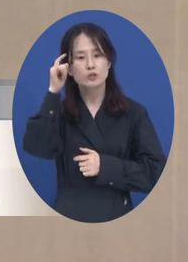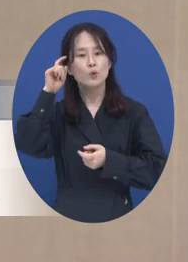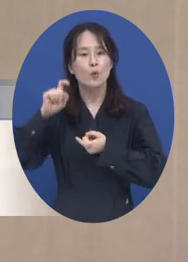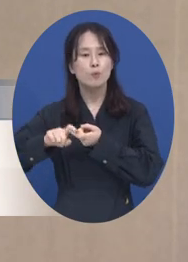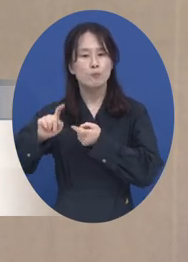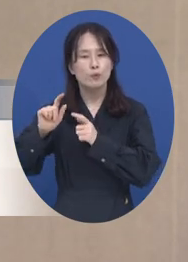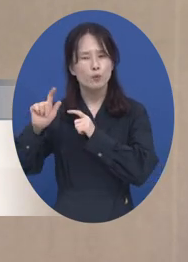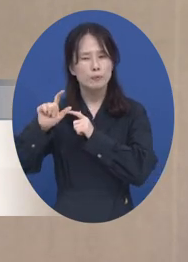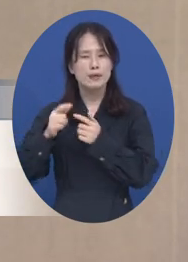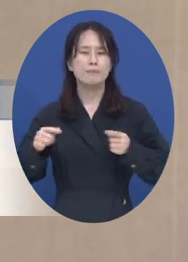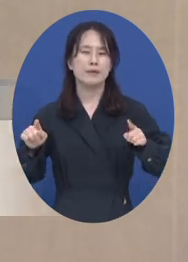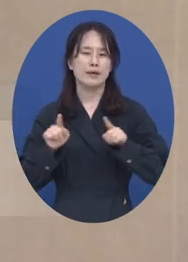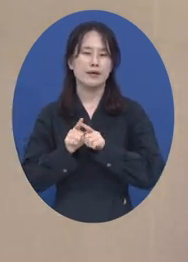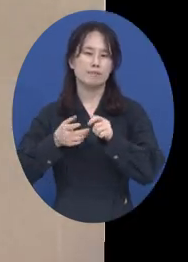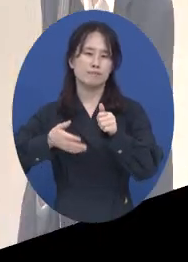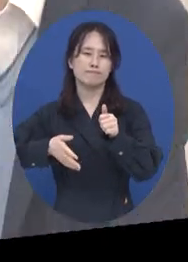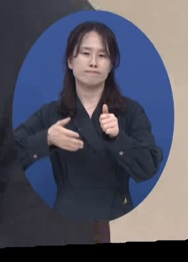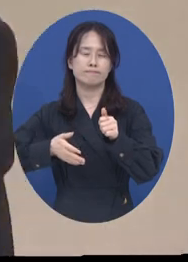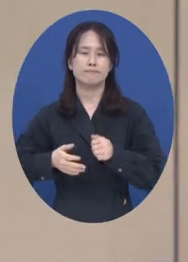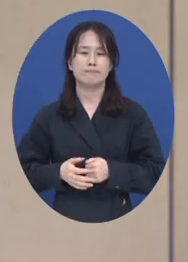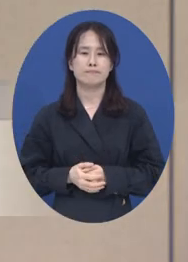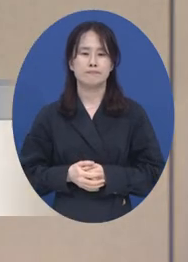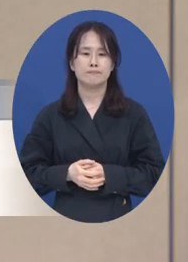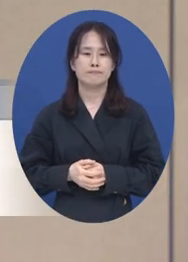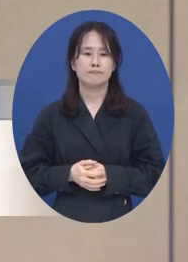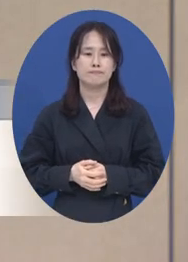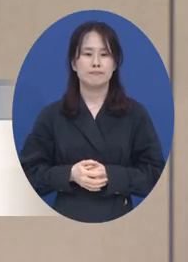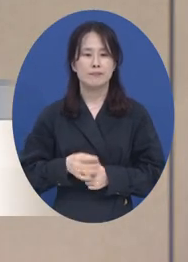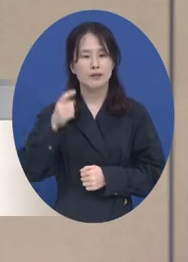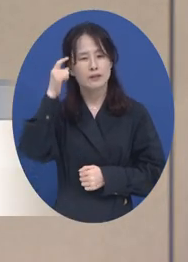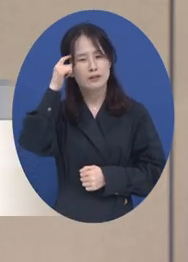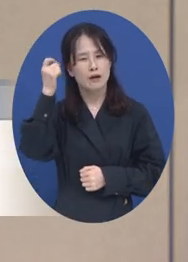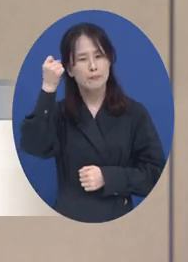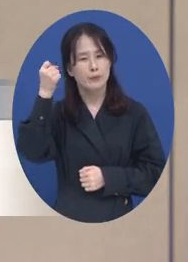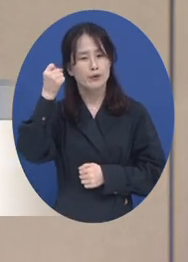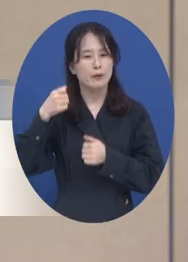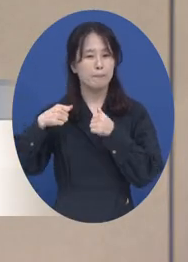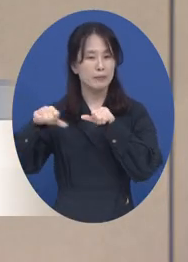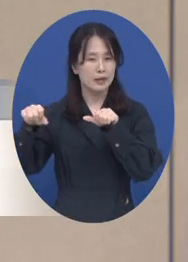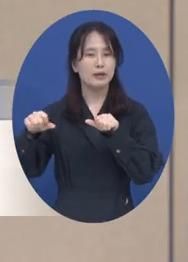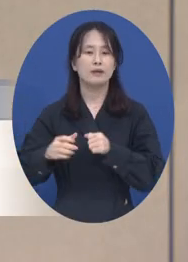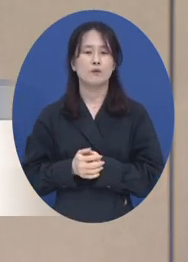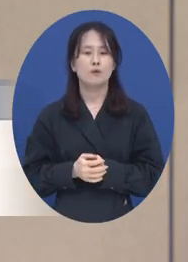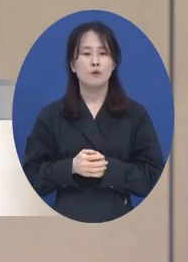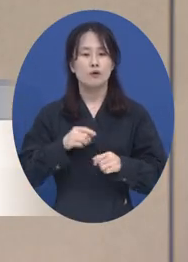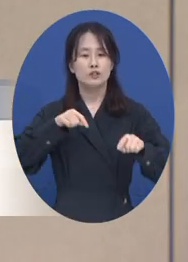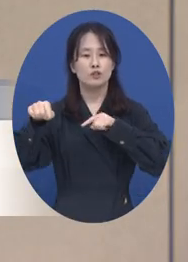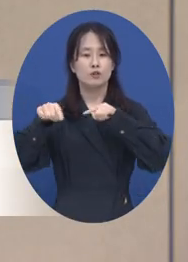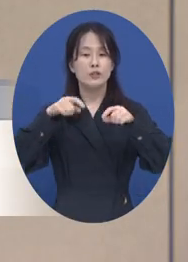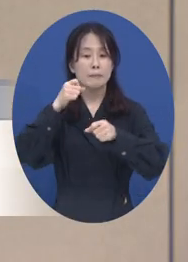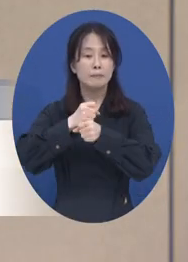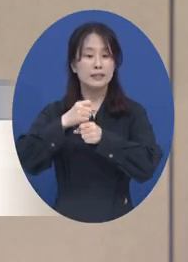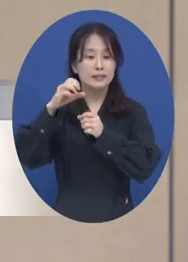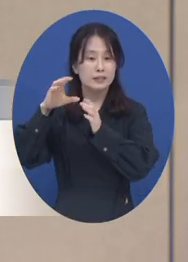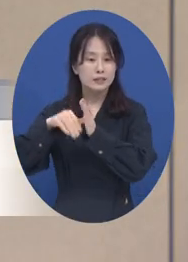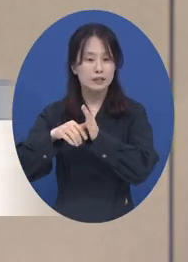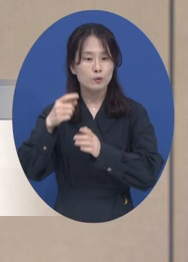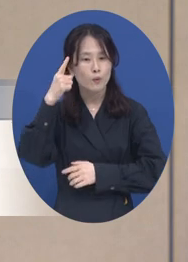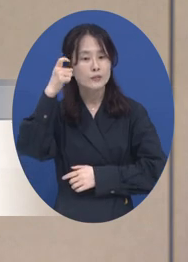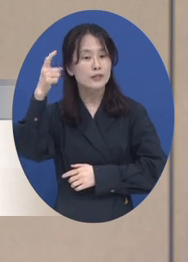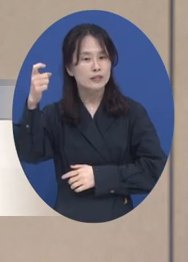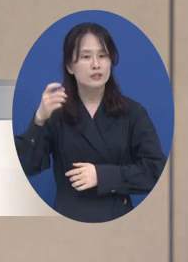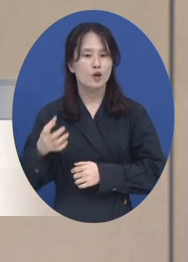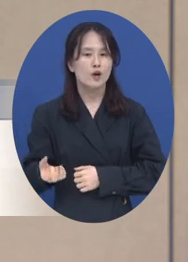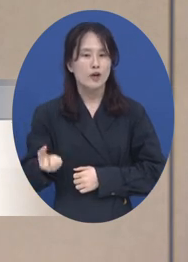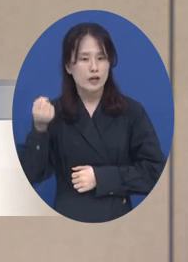그런 고민을 함께 했으면 하는 바람입니다. 고정관념을 깨고 좀 정책을 만들어낼 때도